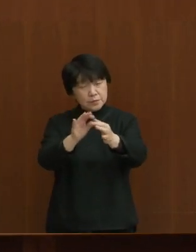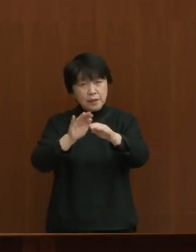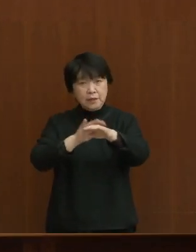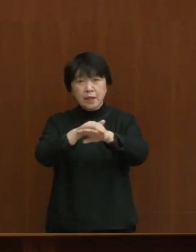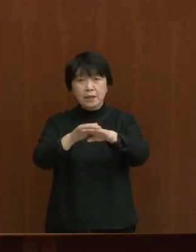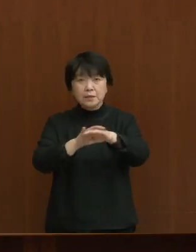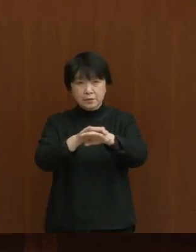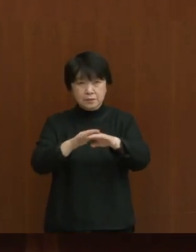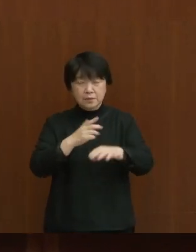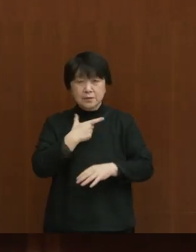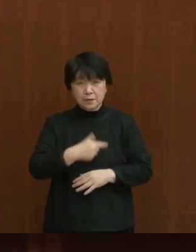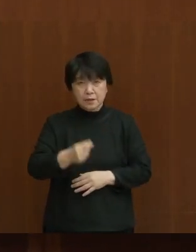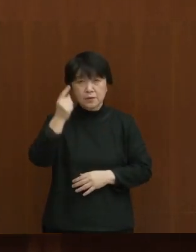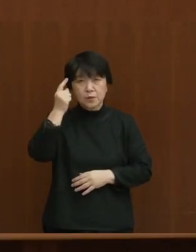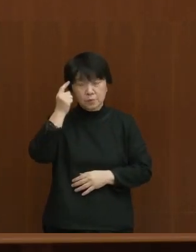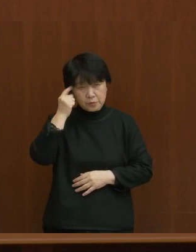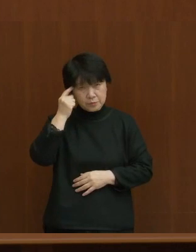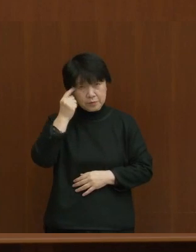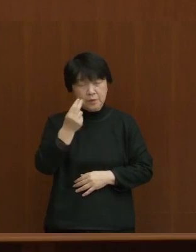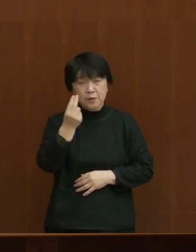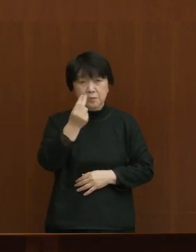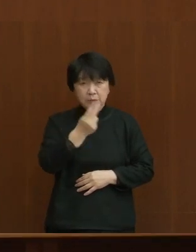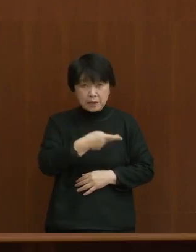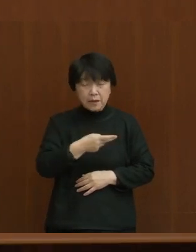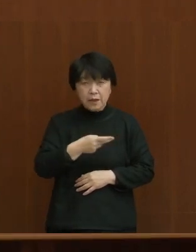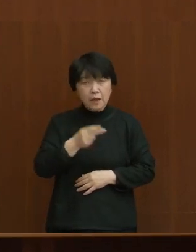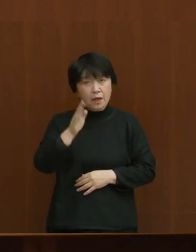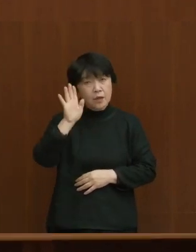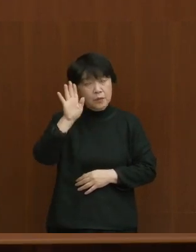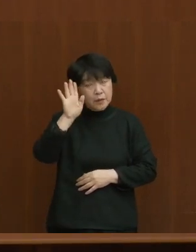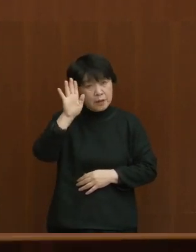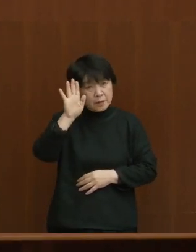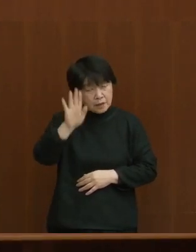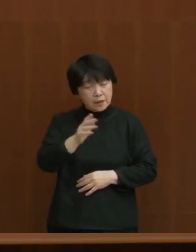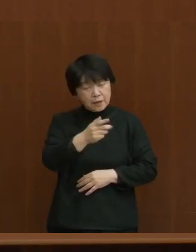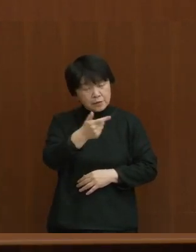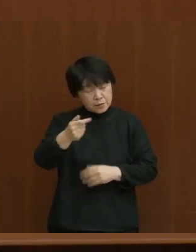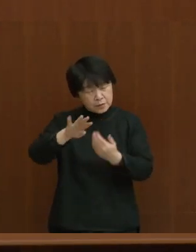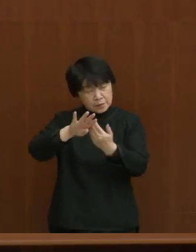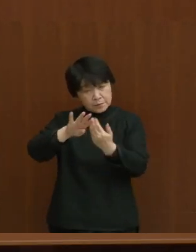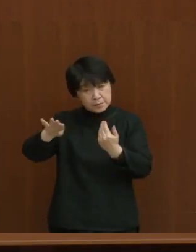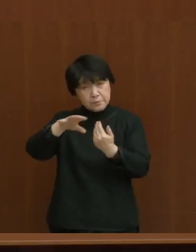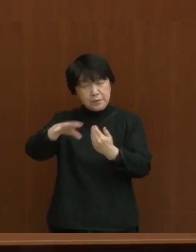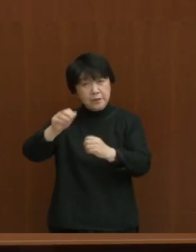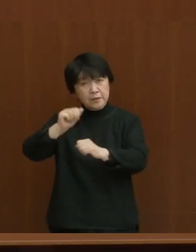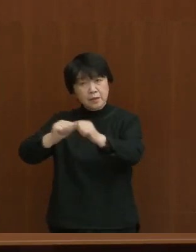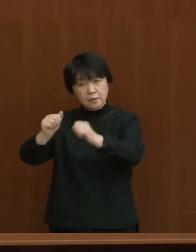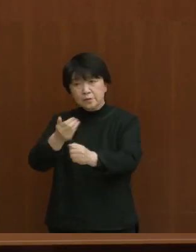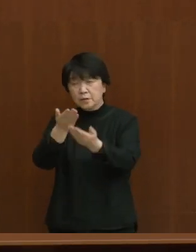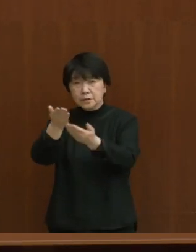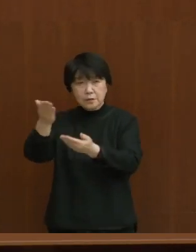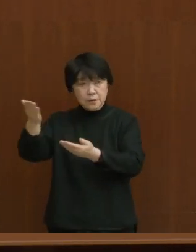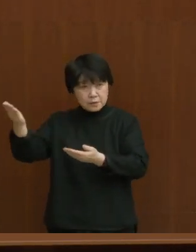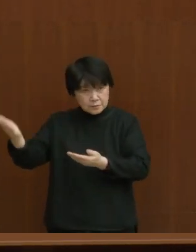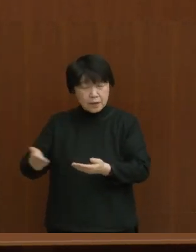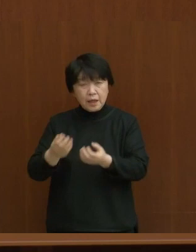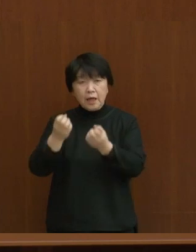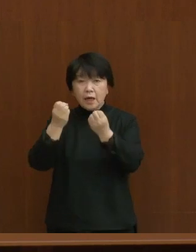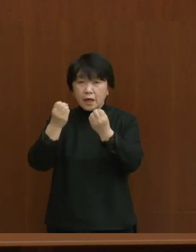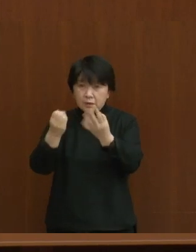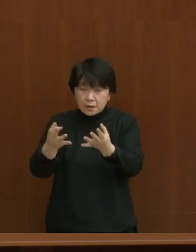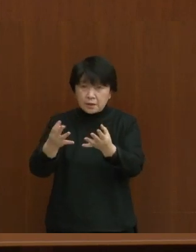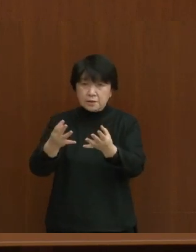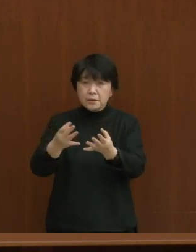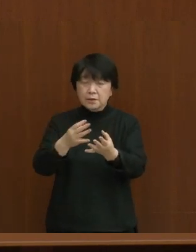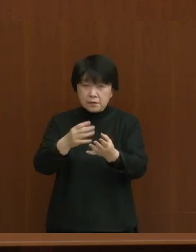ります。また、これからさまざまな場でご活躍される皆さんには、新たな知見が必要